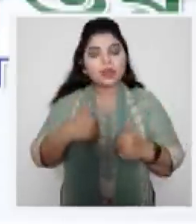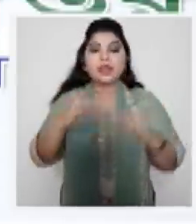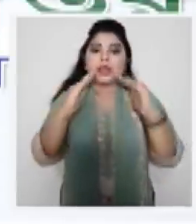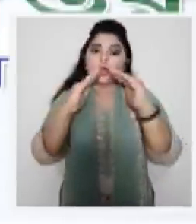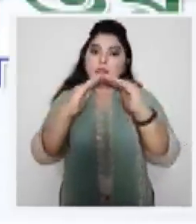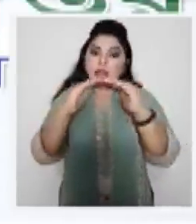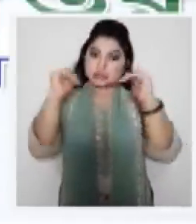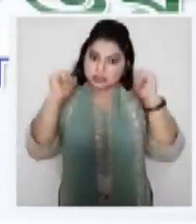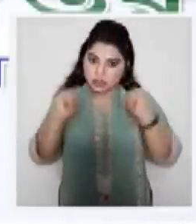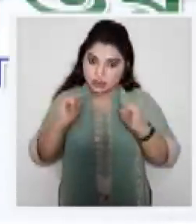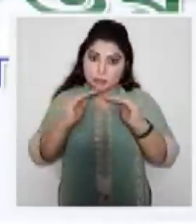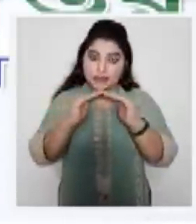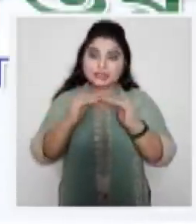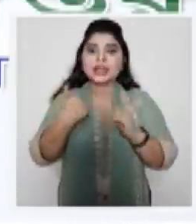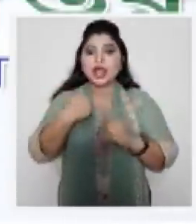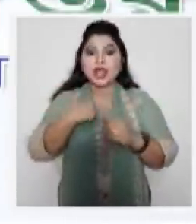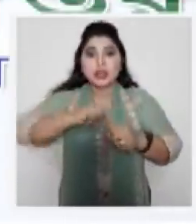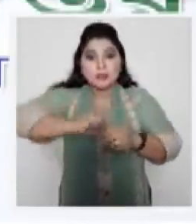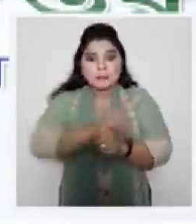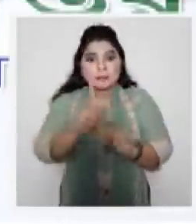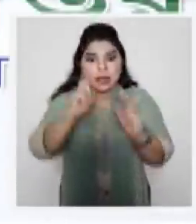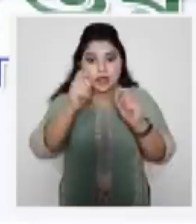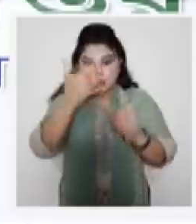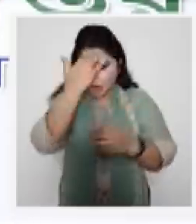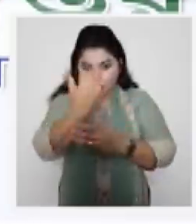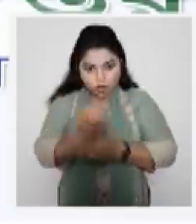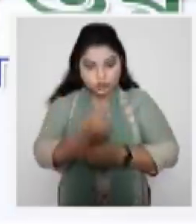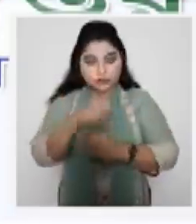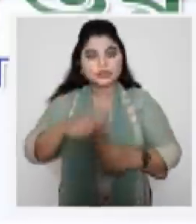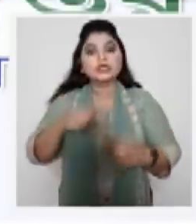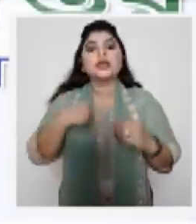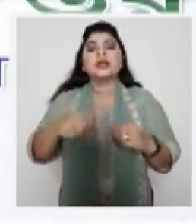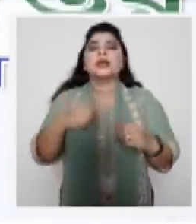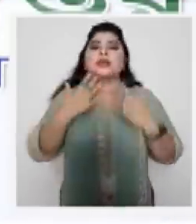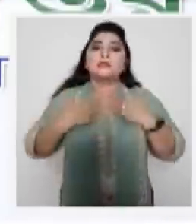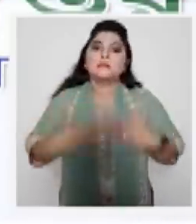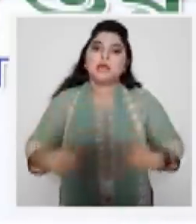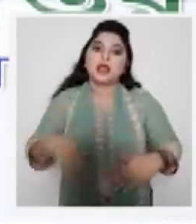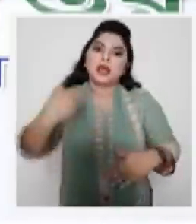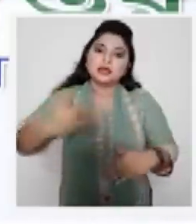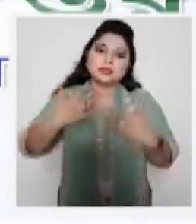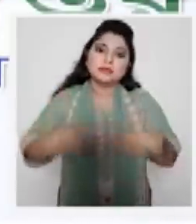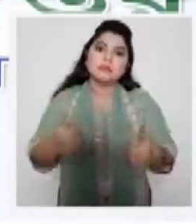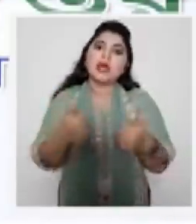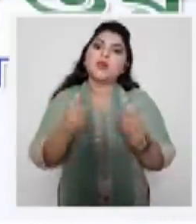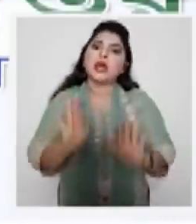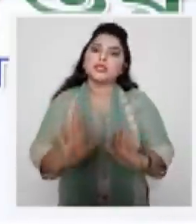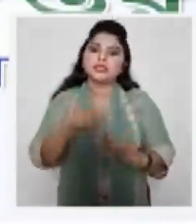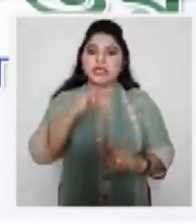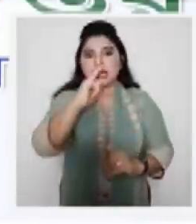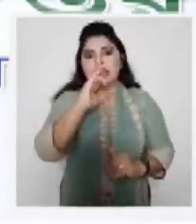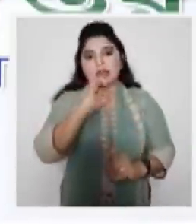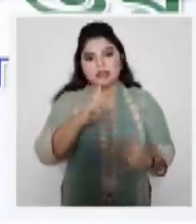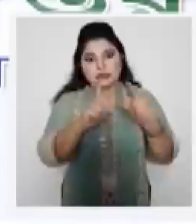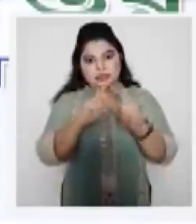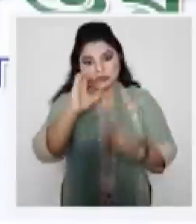মধ্যে শুধু হাসপাতালের সুস্থতা না, বাসায় এবং যারা উপসর্গবিহীন ছিলেন সবাই এই টার